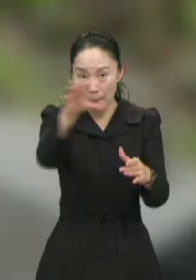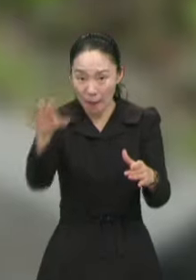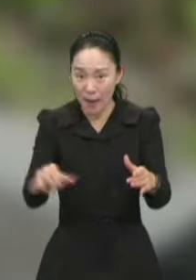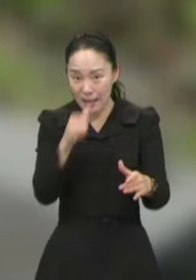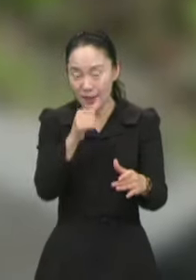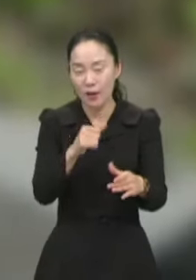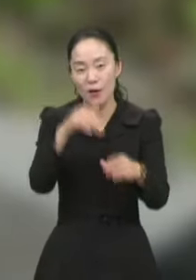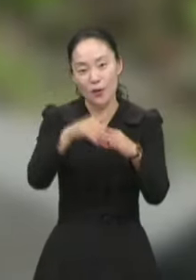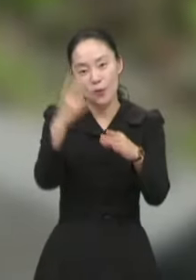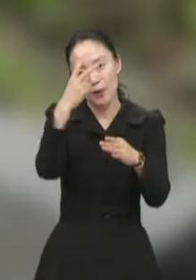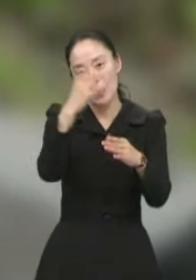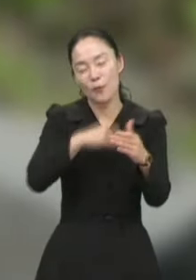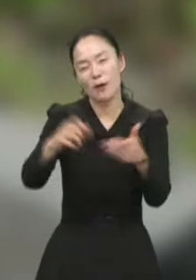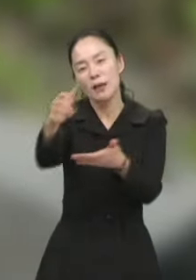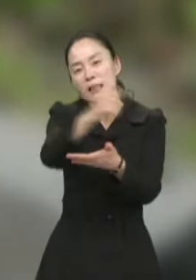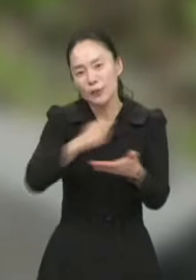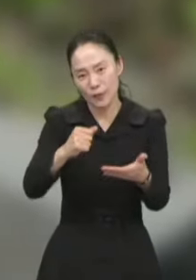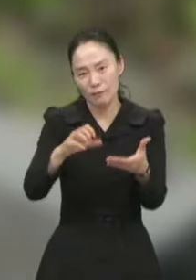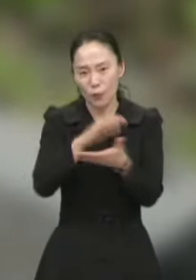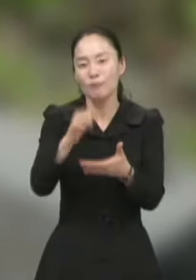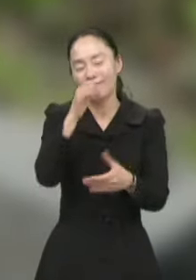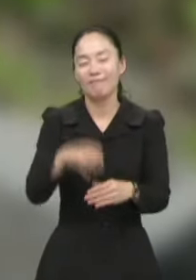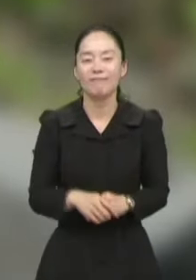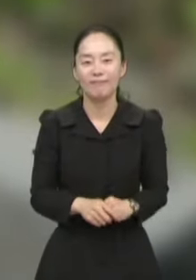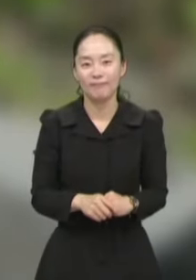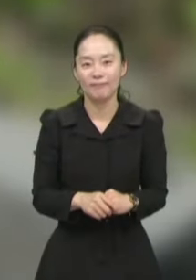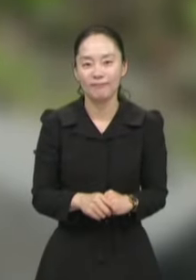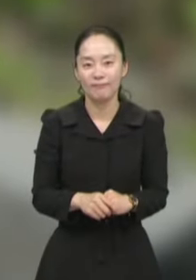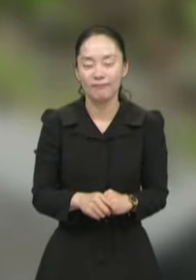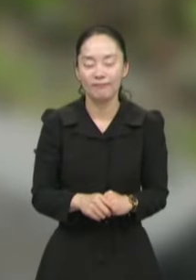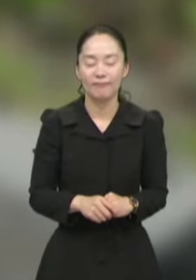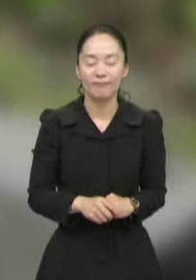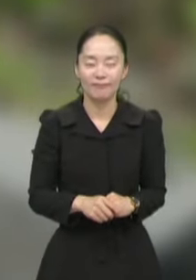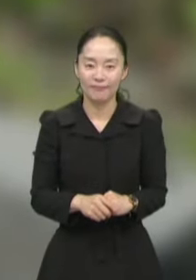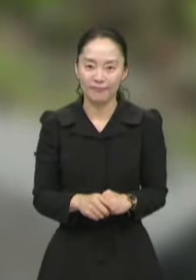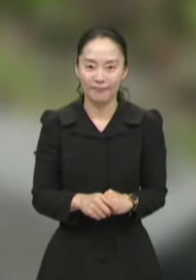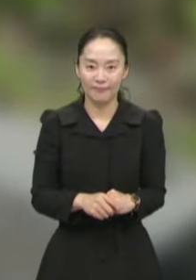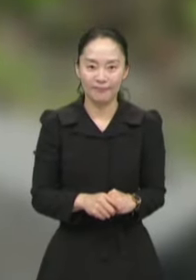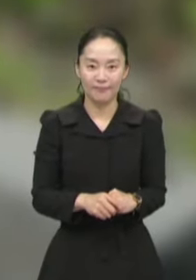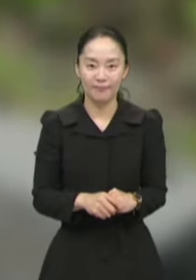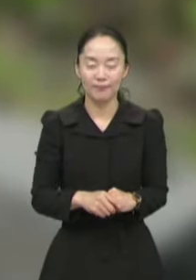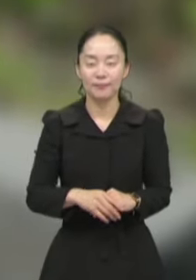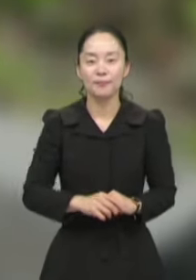선관위가 치우는 소동이 벌어지기도 했습니다. TJB 양정진입니다.